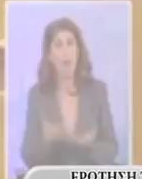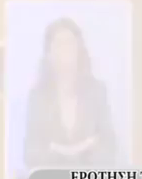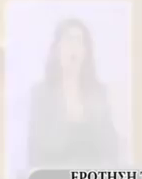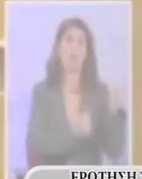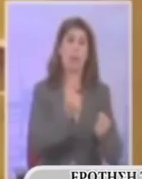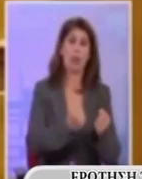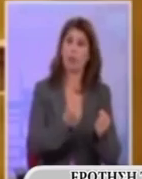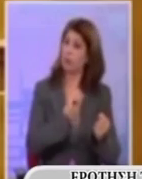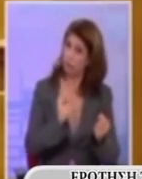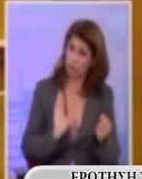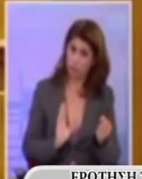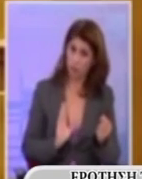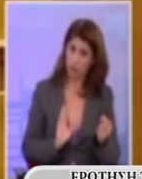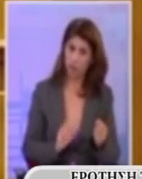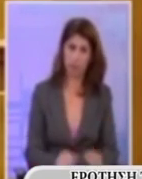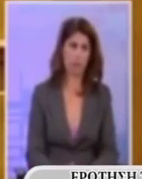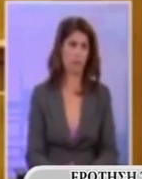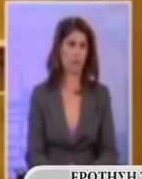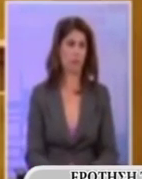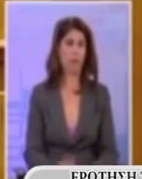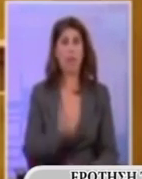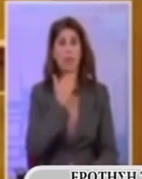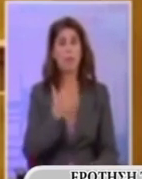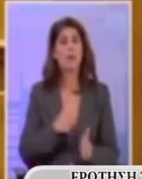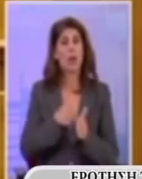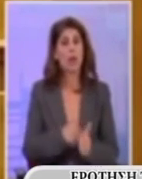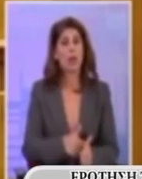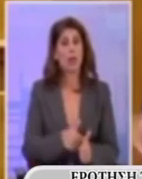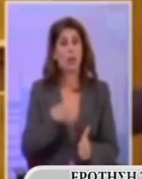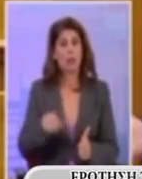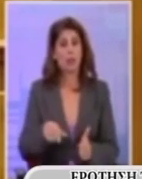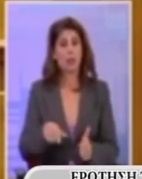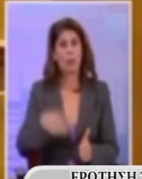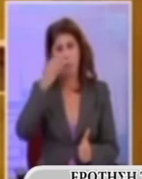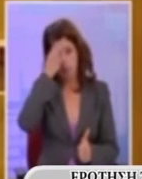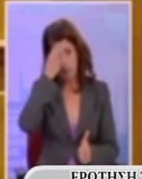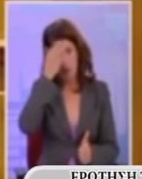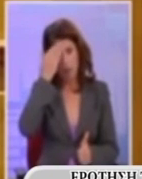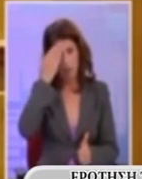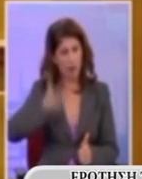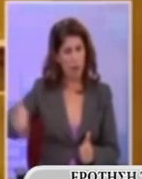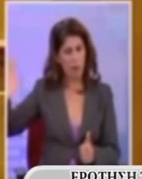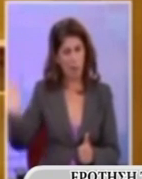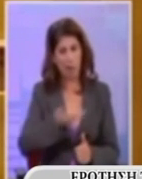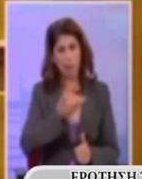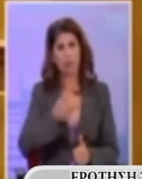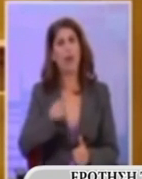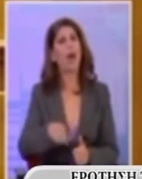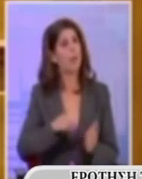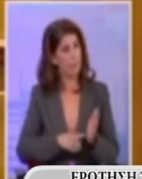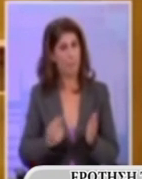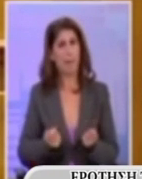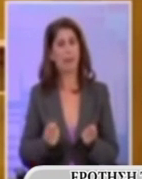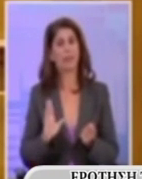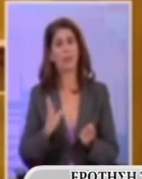κερδοφόρα, συμβάλλοντας στη μείωση της ενεργίας, στη μείωση των λειτουργικών εξόδων των σχολείων όσον αφορά τα έξοδα για παροχή ηλεκτρικής ενέργειας,